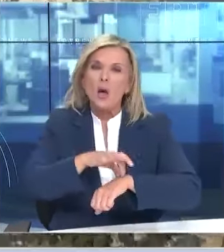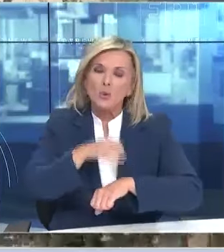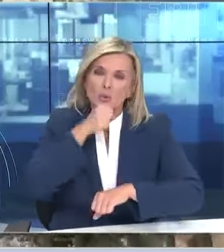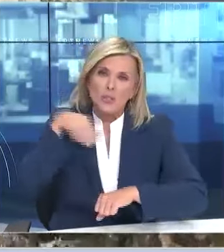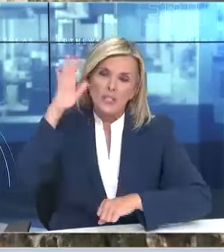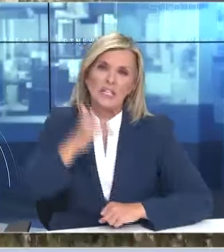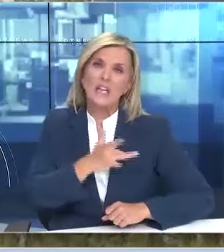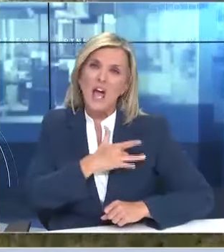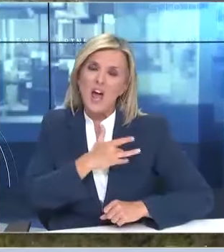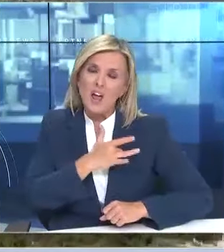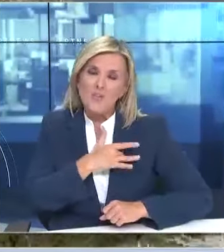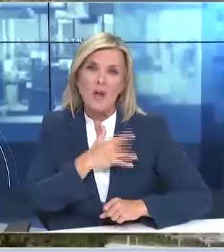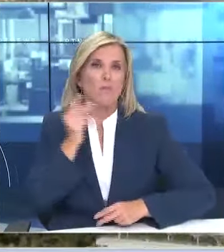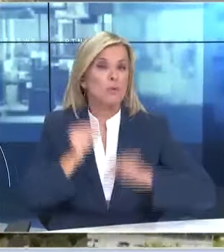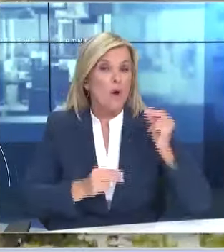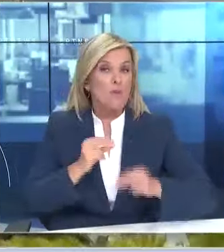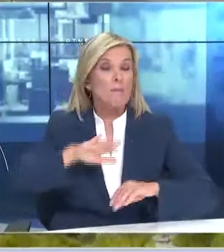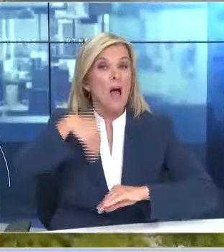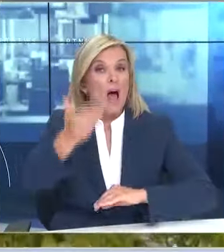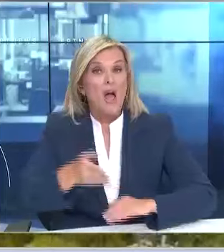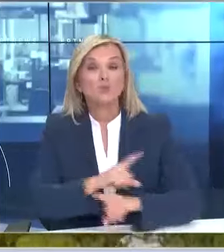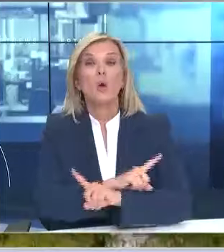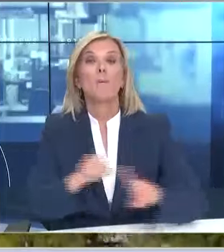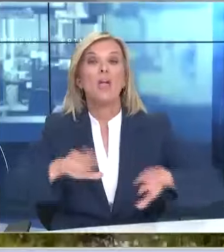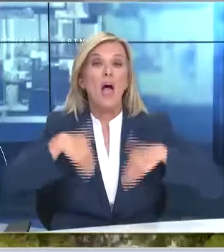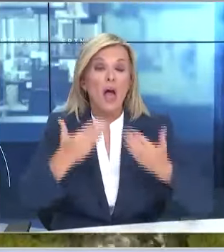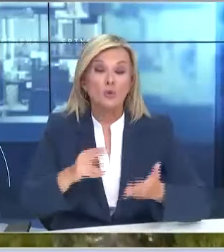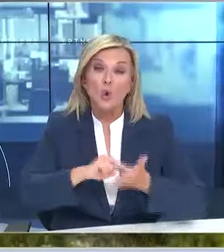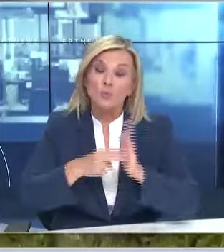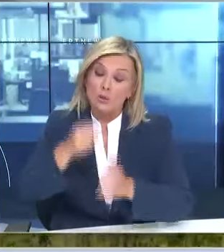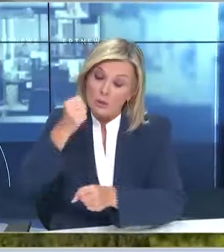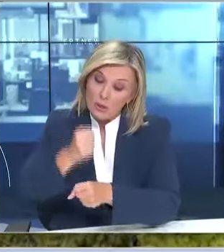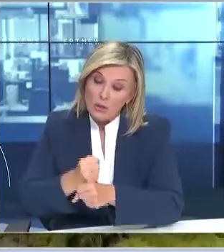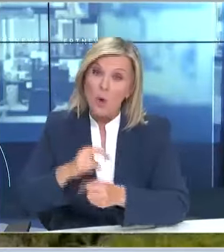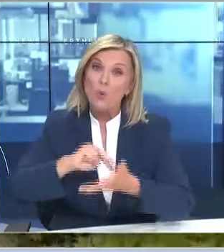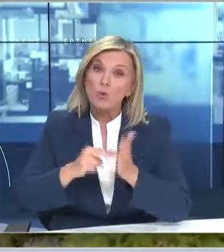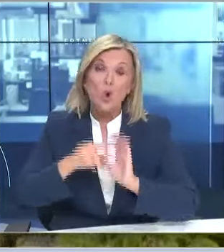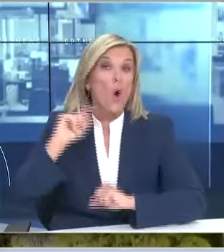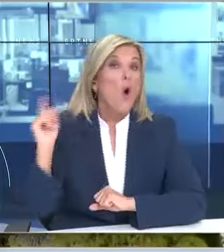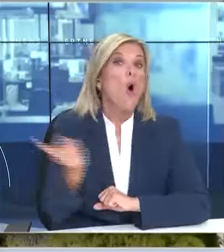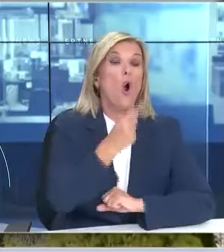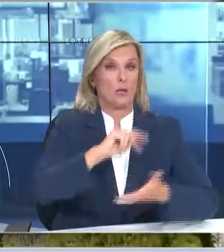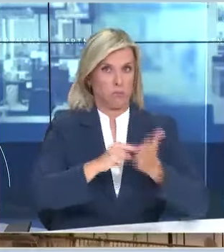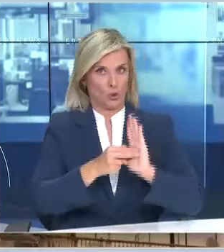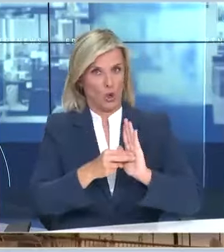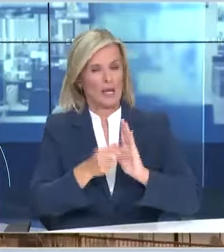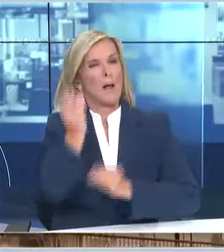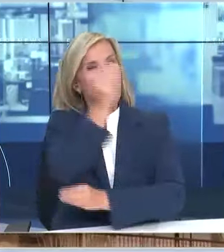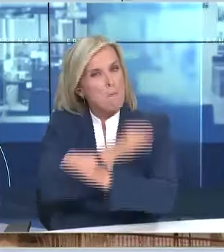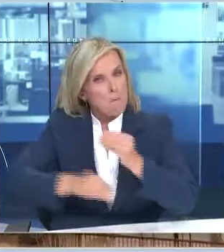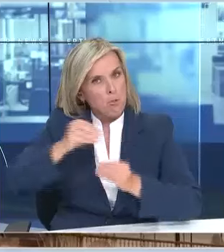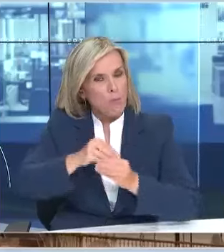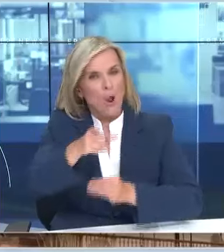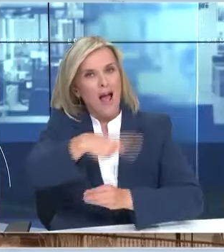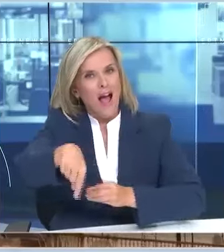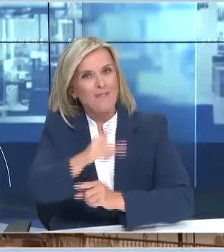του καρδιαγιακού ή του αναπνευστικού συστήματος, είναι οι πρώτοι στόχοι. Από εκεί πέρα, φυσικά, όλοι καλό είναι να το αποφύγουμε. Απλώς θέλω να πω,